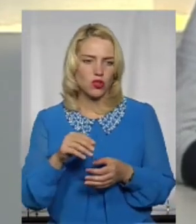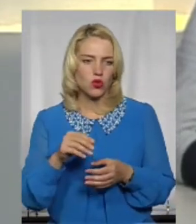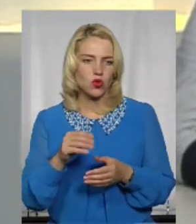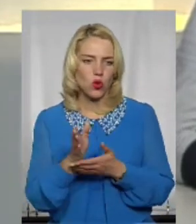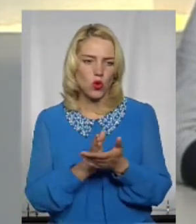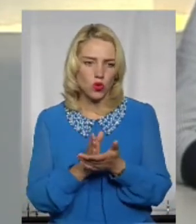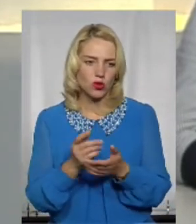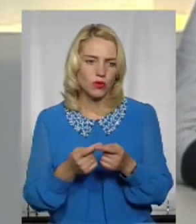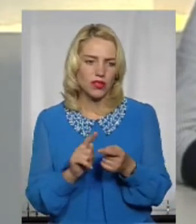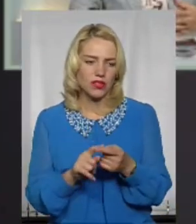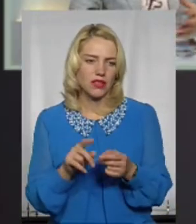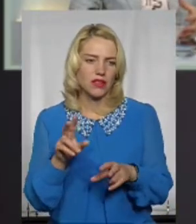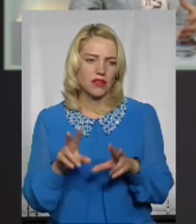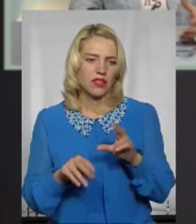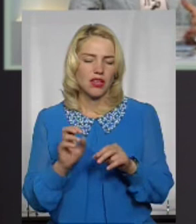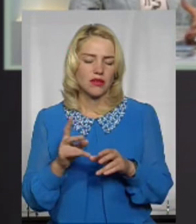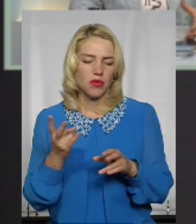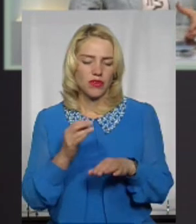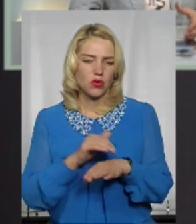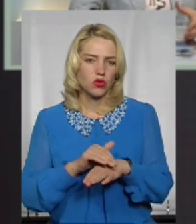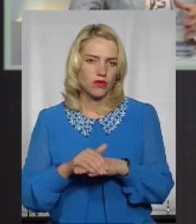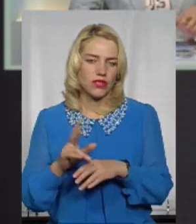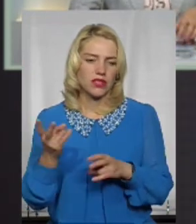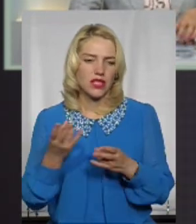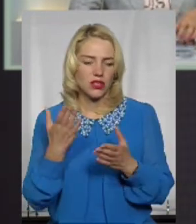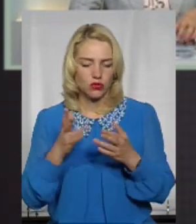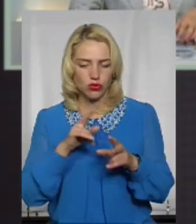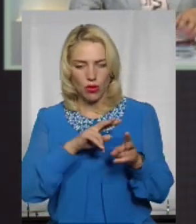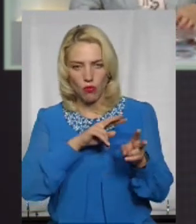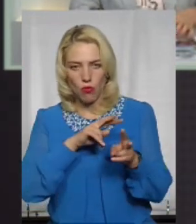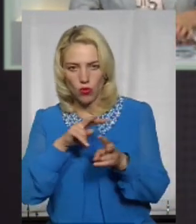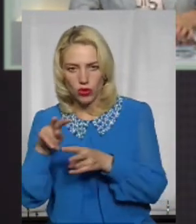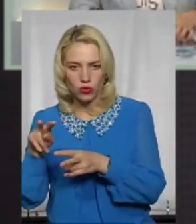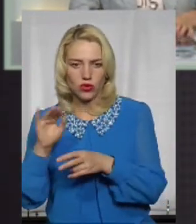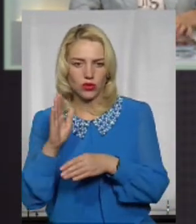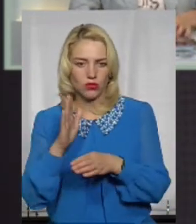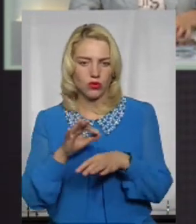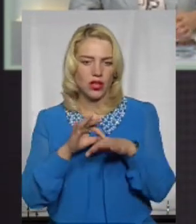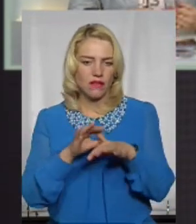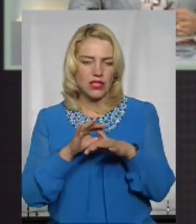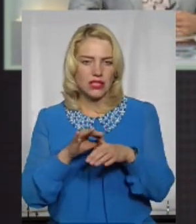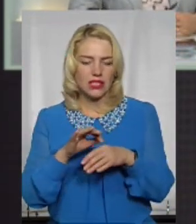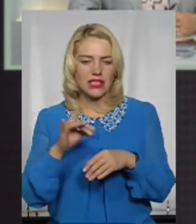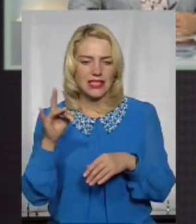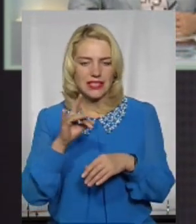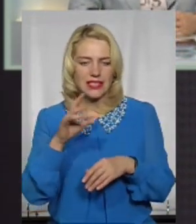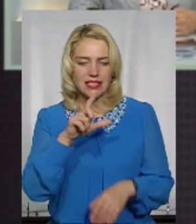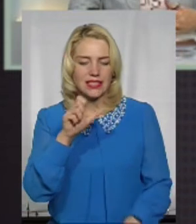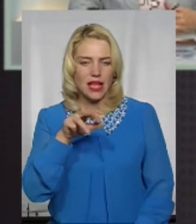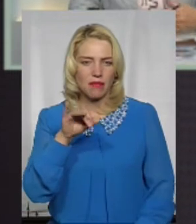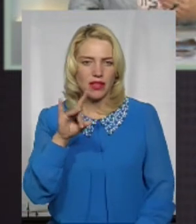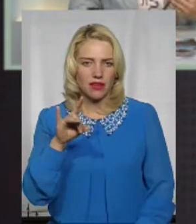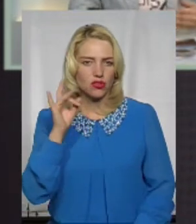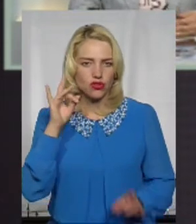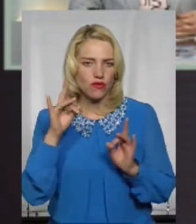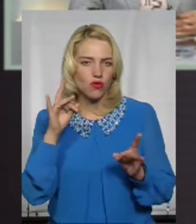ні. Ми можемо констатувати, якщо будуть вестися моніторинг і будуть вестися заміри, і ми будемо мати цю інформацію, ми